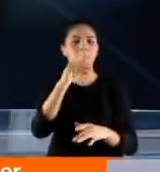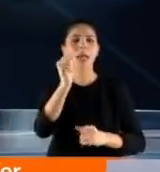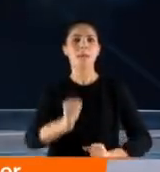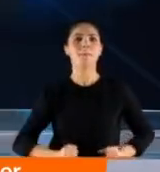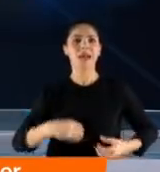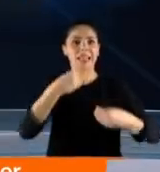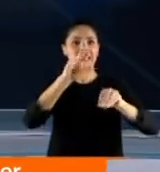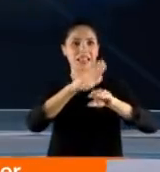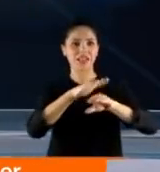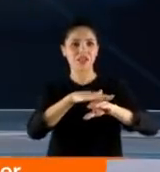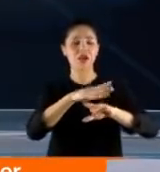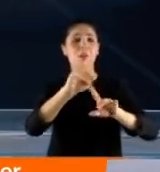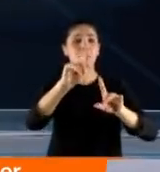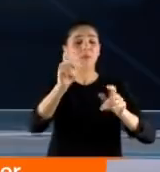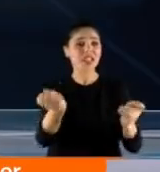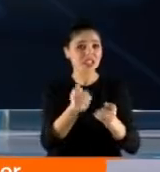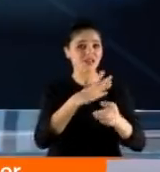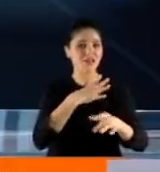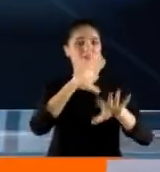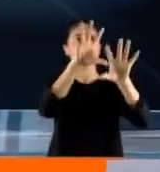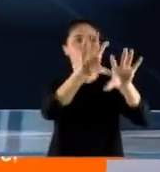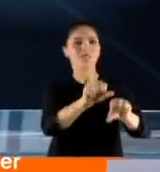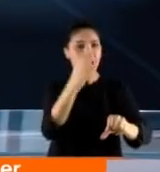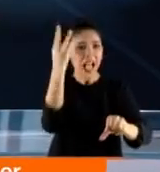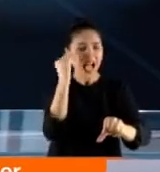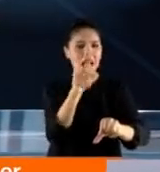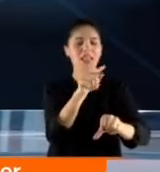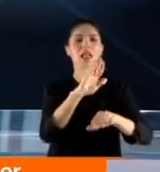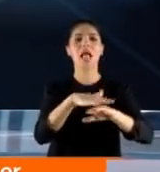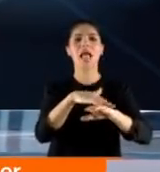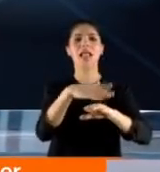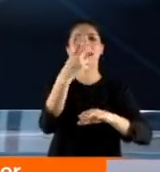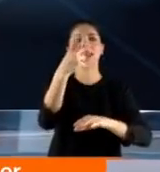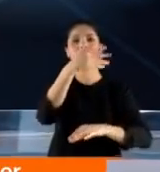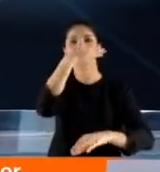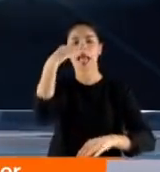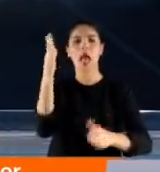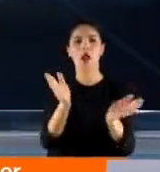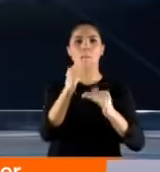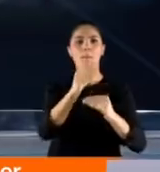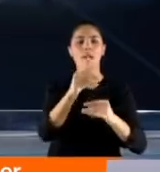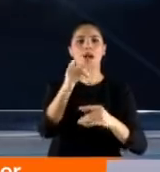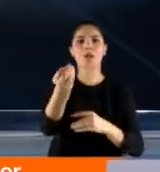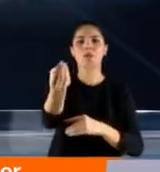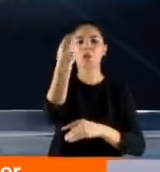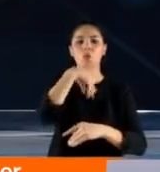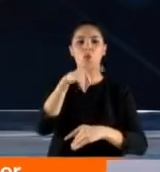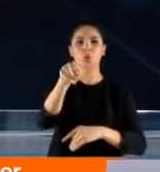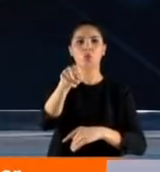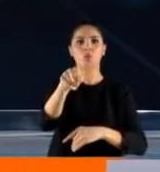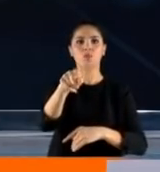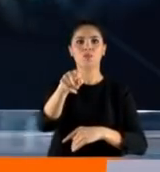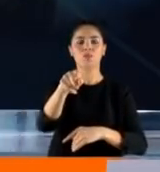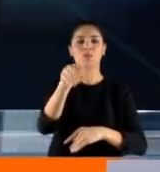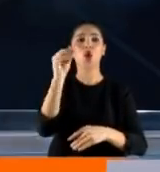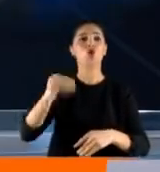parkta satış yapmaya çalışırken buldu onu. Yakalanacağını anladı. Elindeki iki eroin paketini birden yuttu.